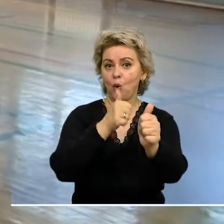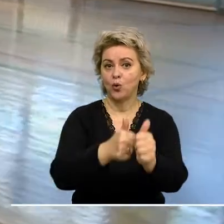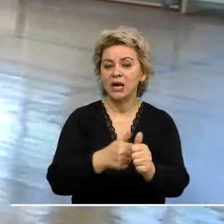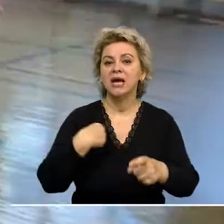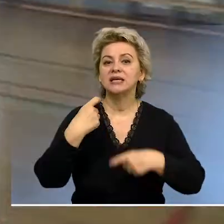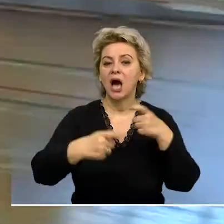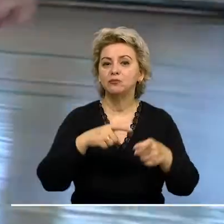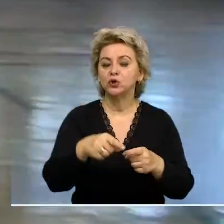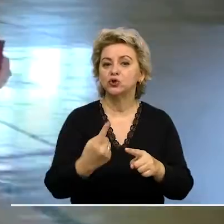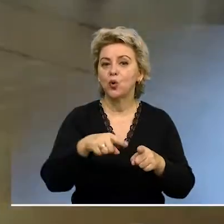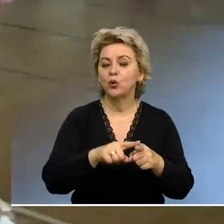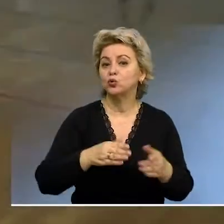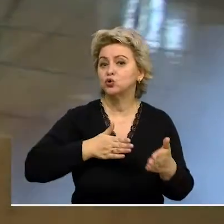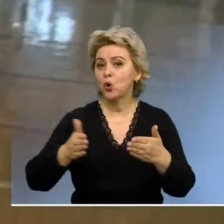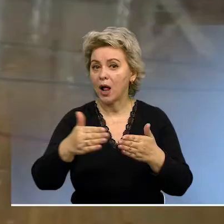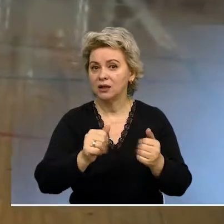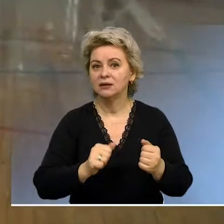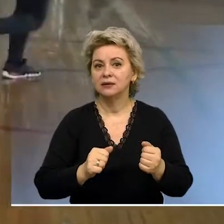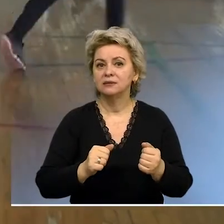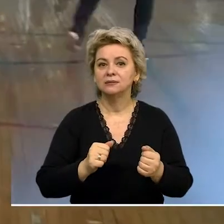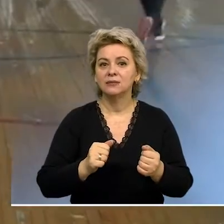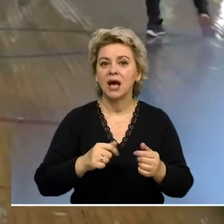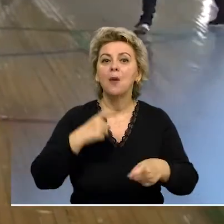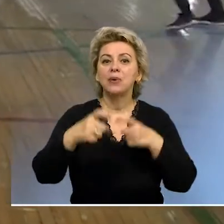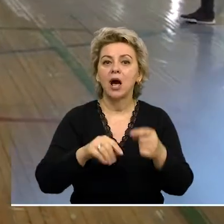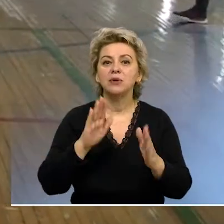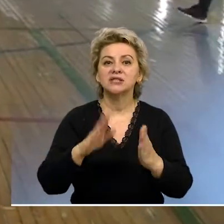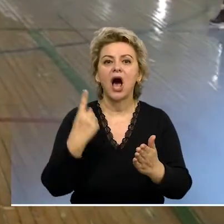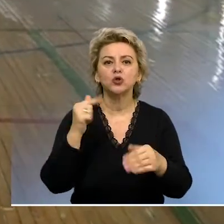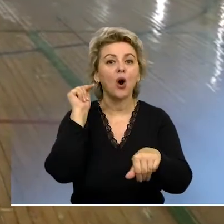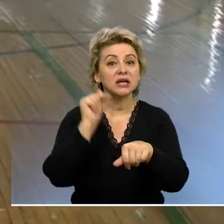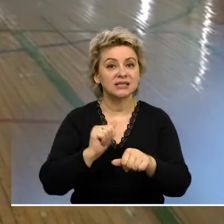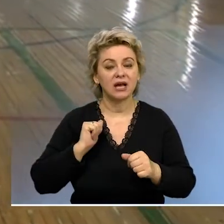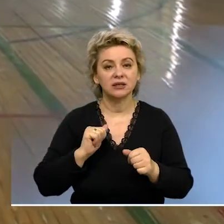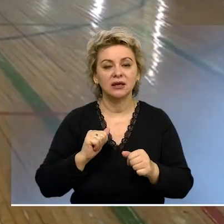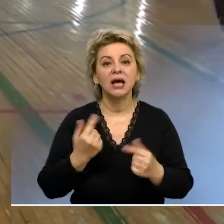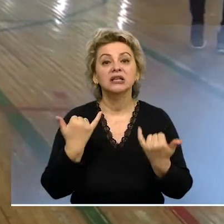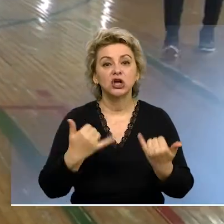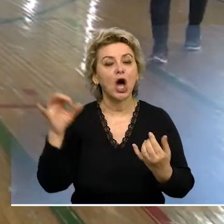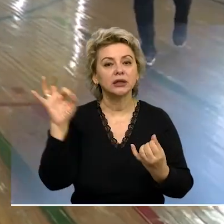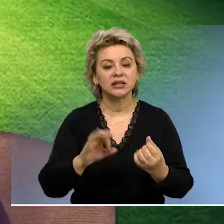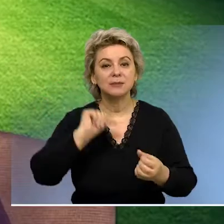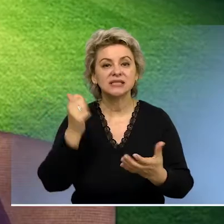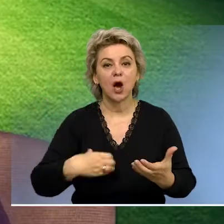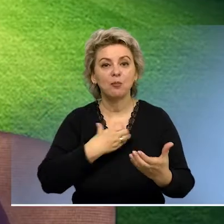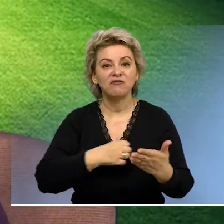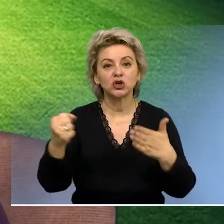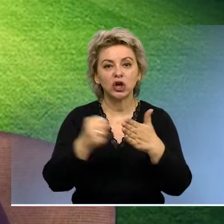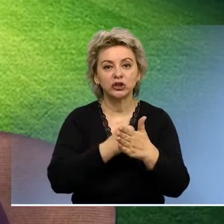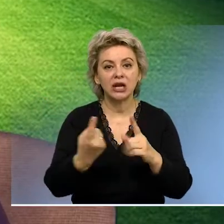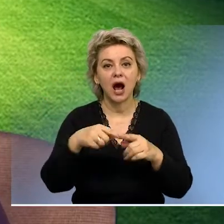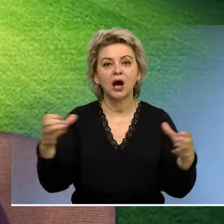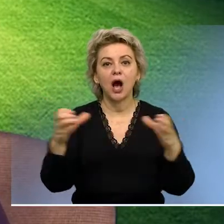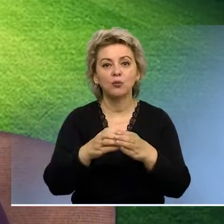мной. Я бегу на ступеньку, что? А вот задача пробить в одно касание. На данный